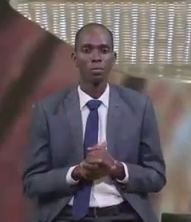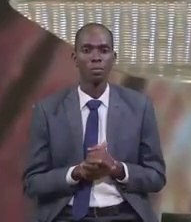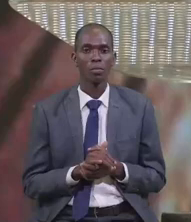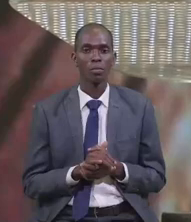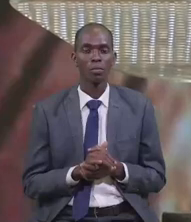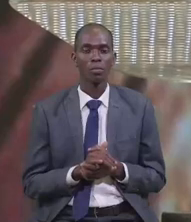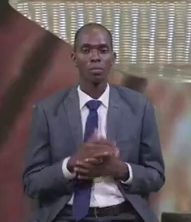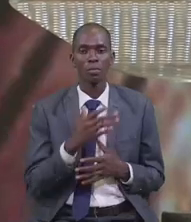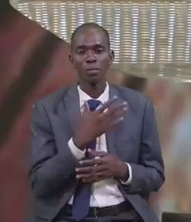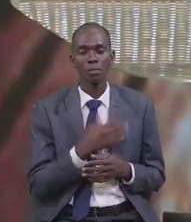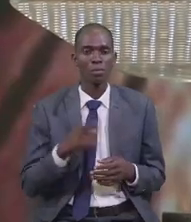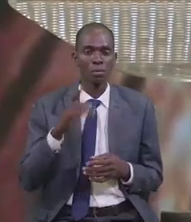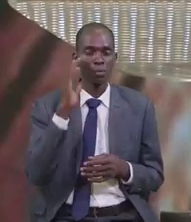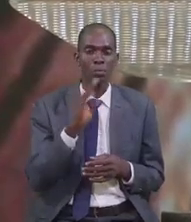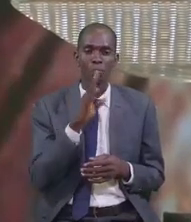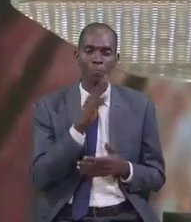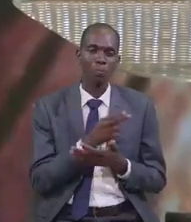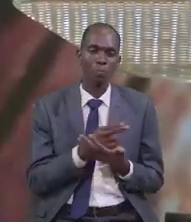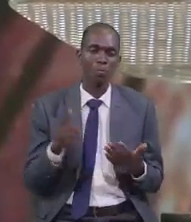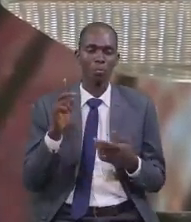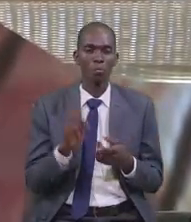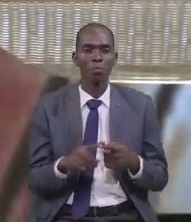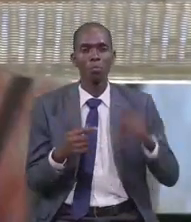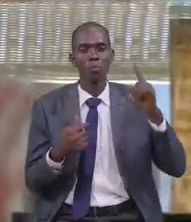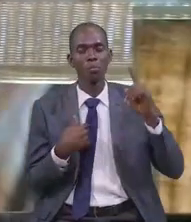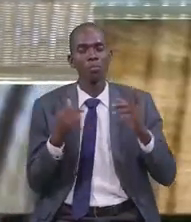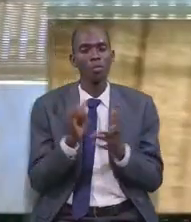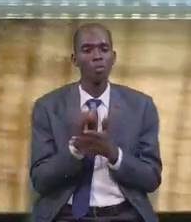Vous serez saints pour moi, c'est ce que le Seigneur a dit.